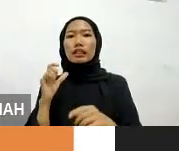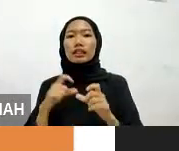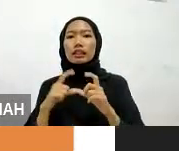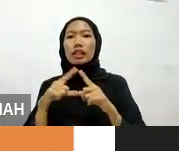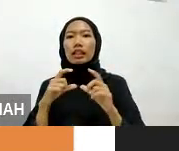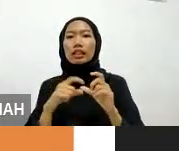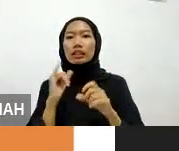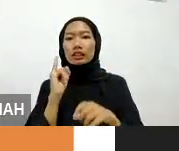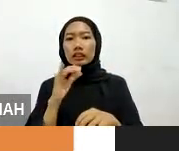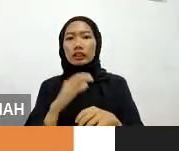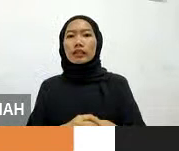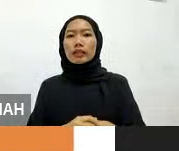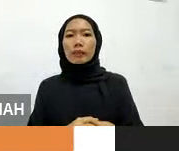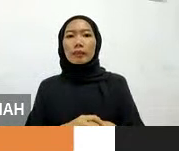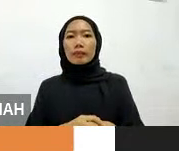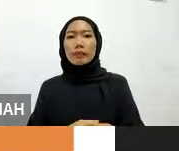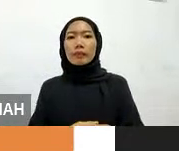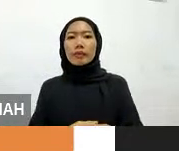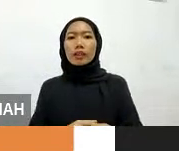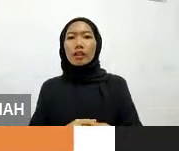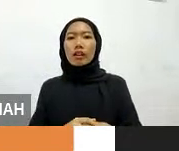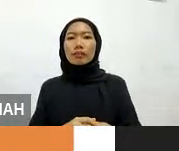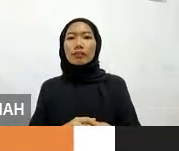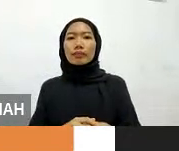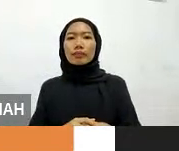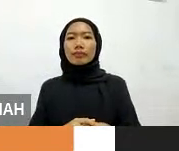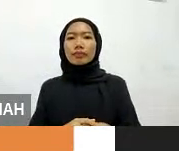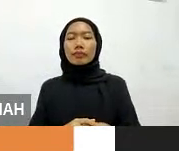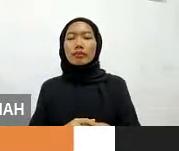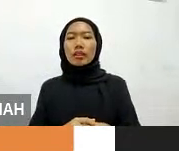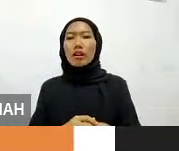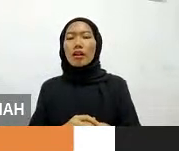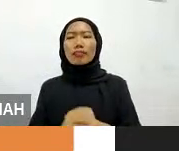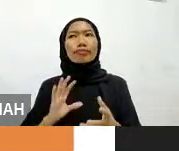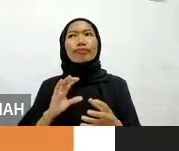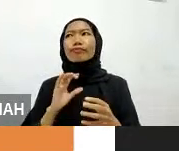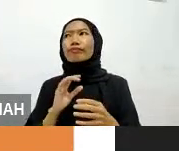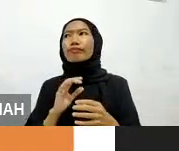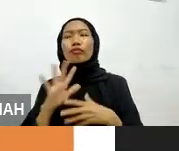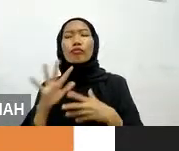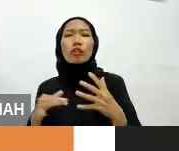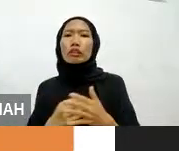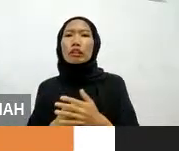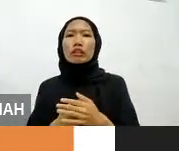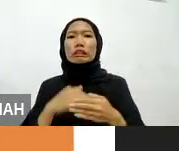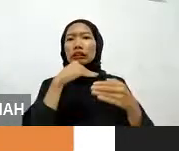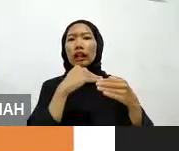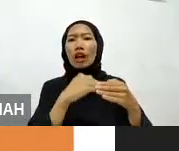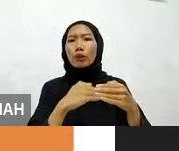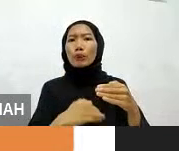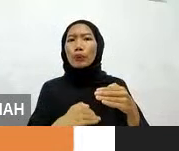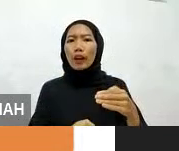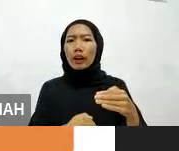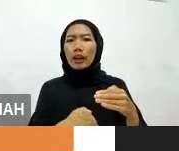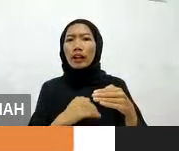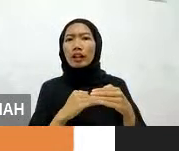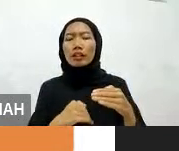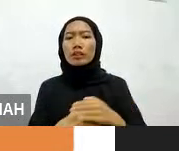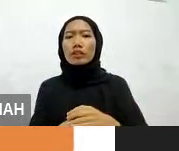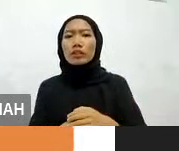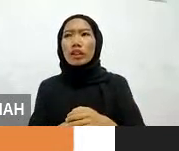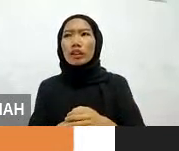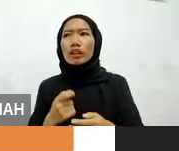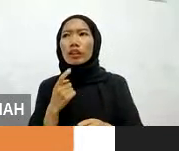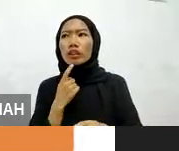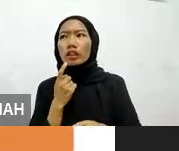sebutkan, banyak kemudian kebijakan terkait finance atau financing ya untuk keuangan